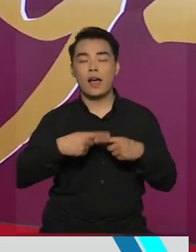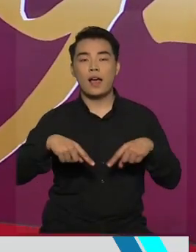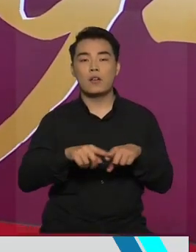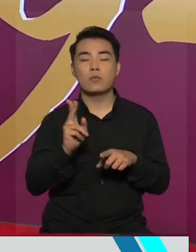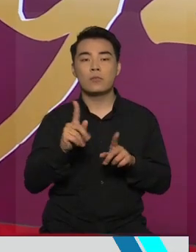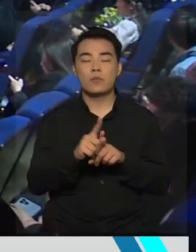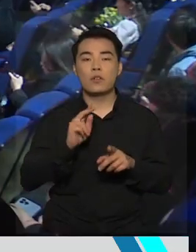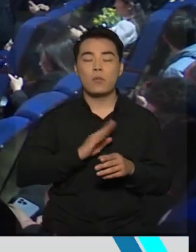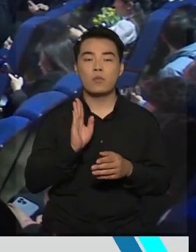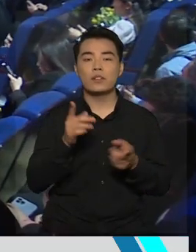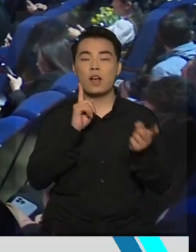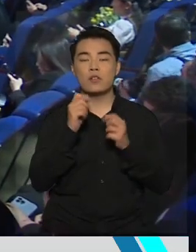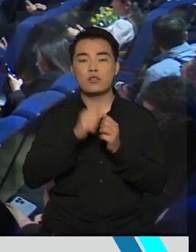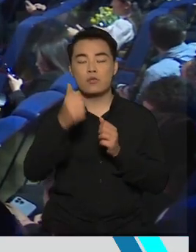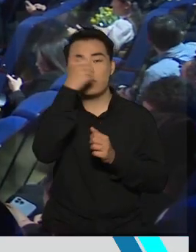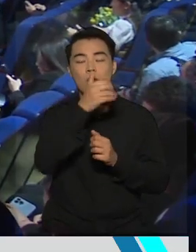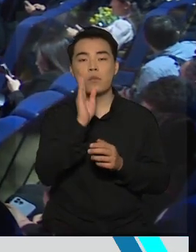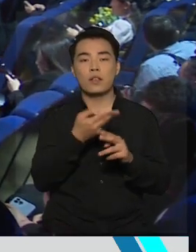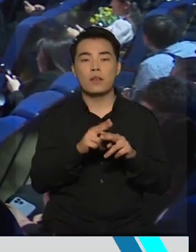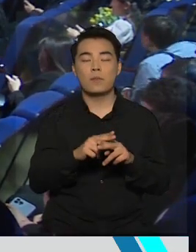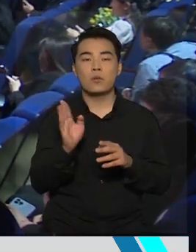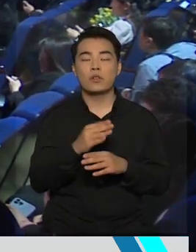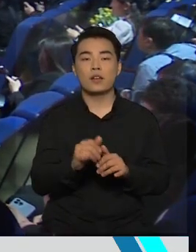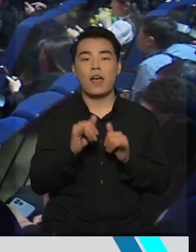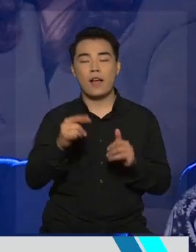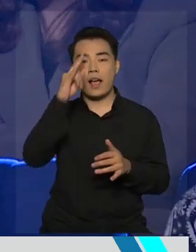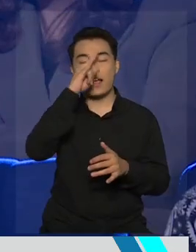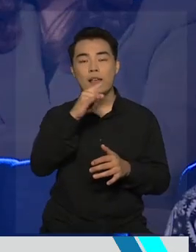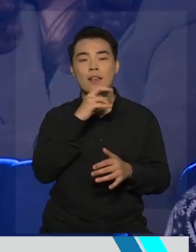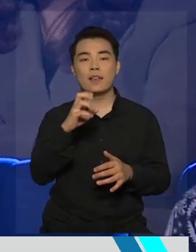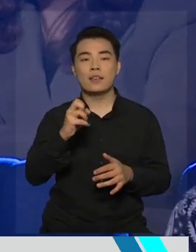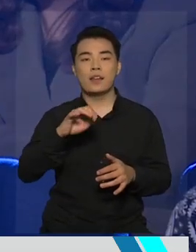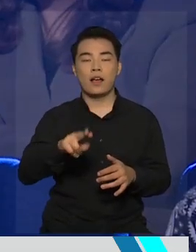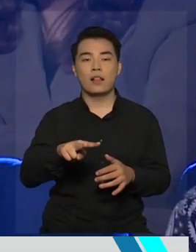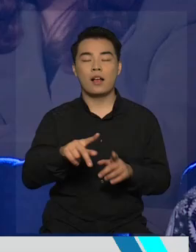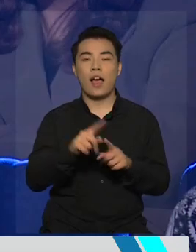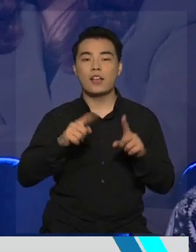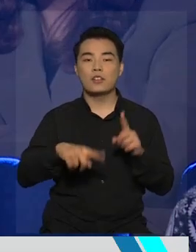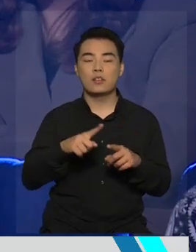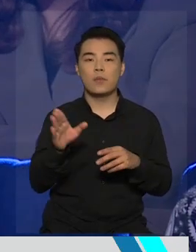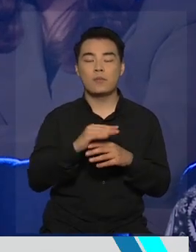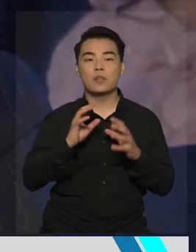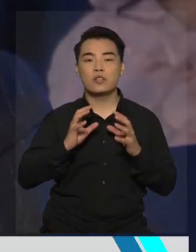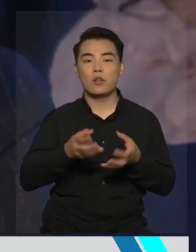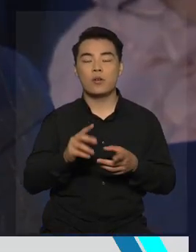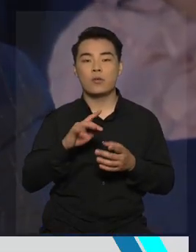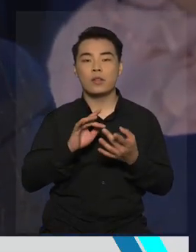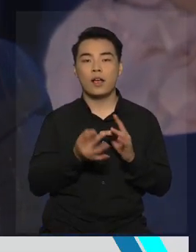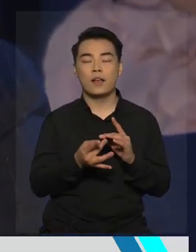намерены проводить мероприятия ежегодно и таким образом продвигать казахстанские сериалы на отечественных и